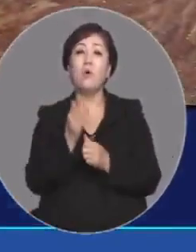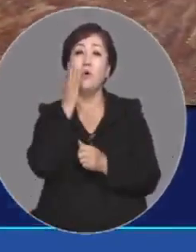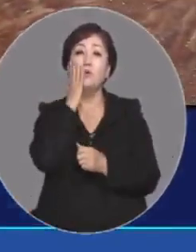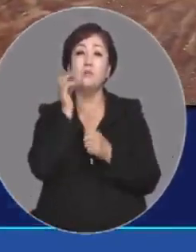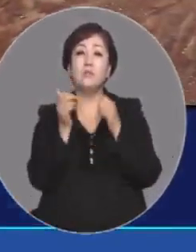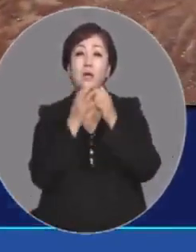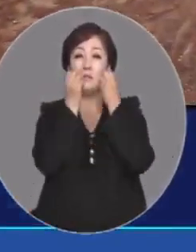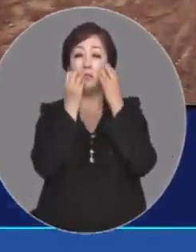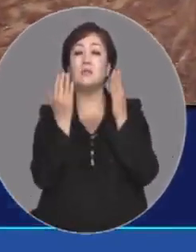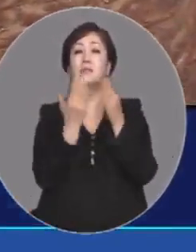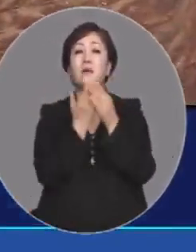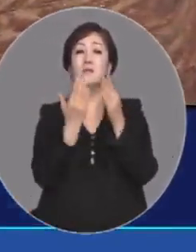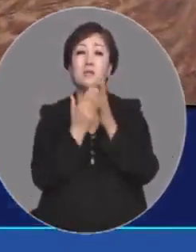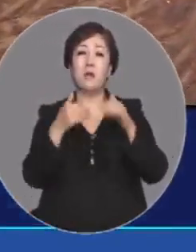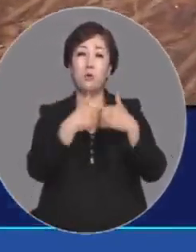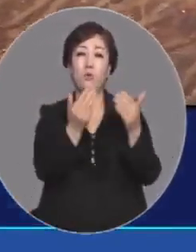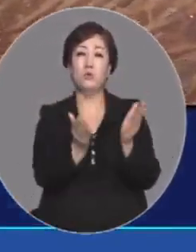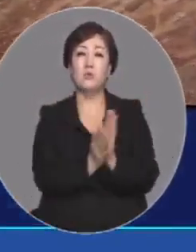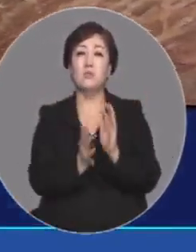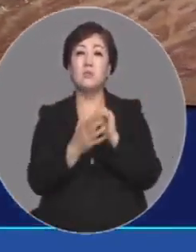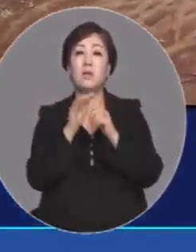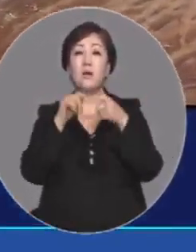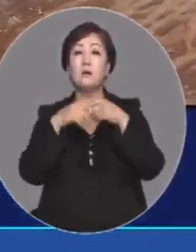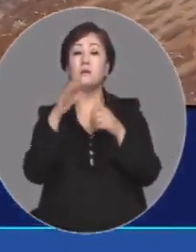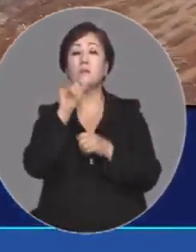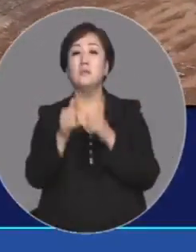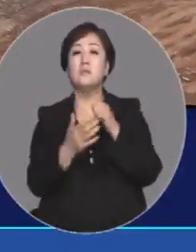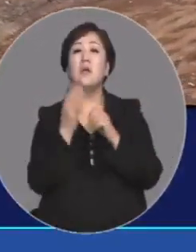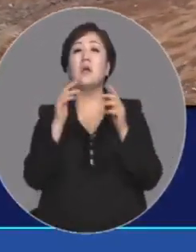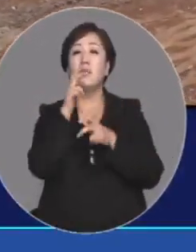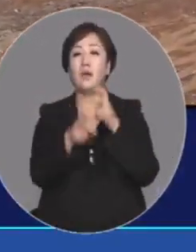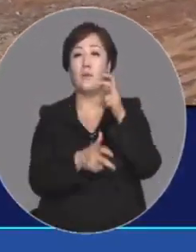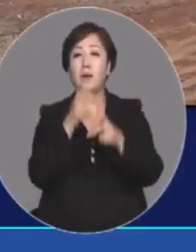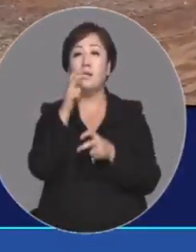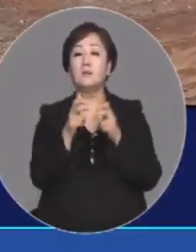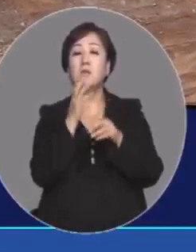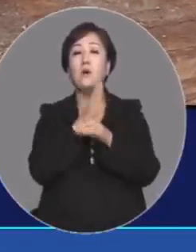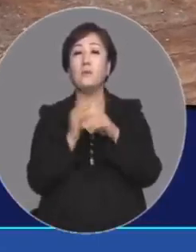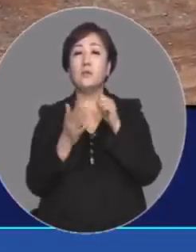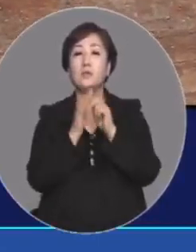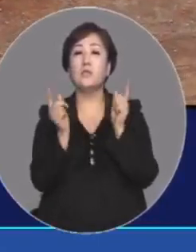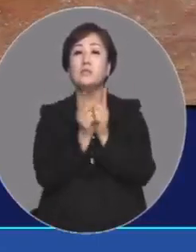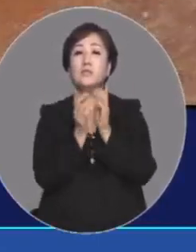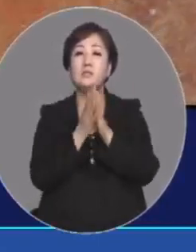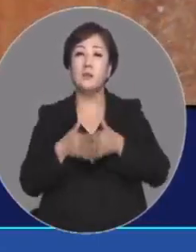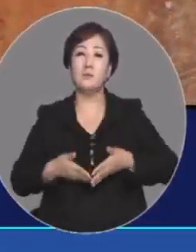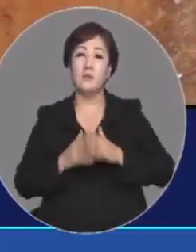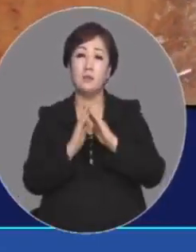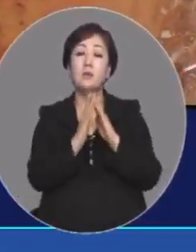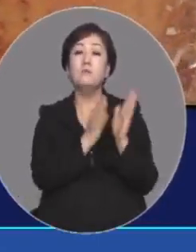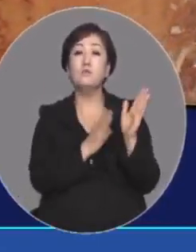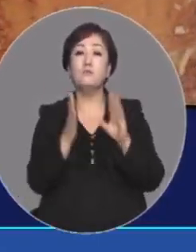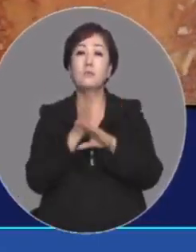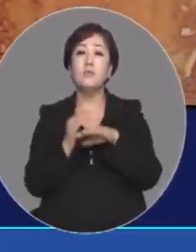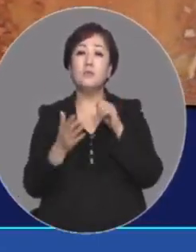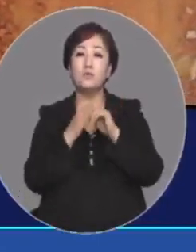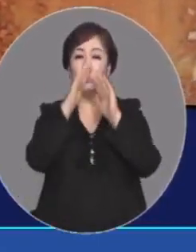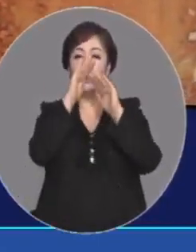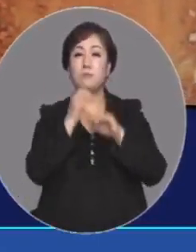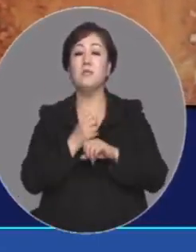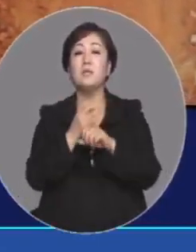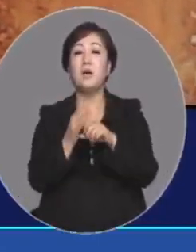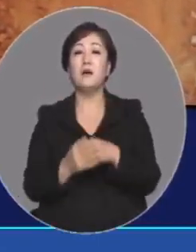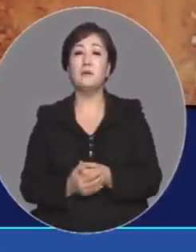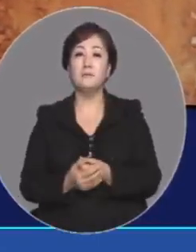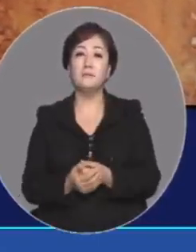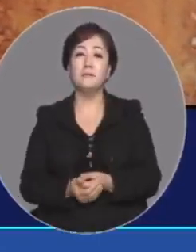울산의 신성장 거점이 될 서부권의 개발 사업이 본격적인 궤도에 올랐습니다. 오늘 프라임 뉴스 조인호